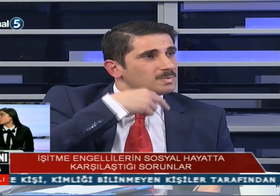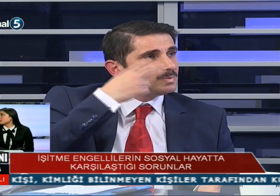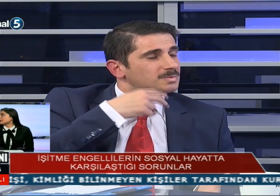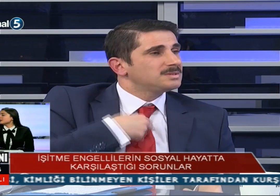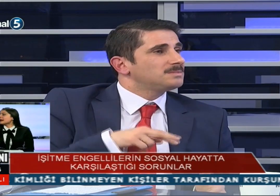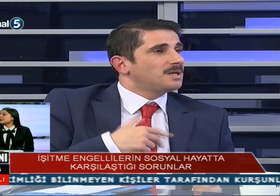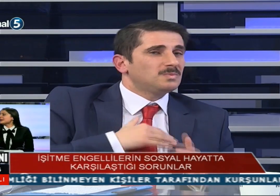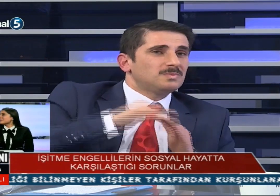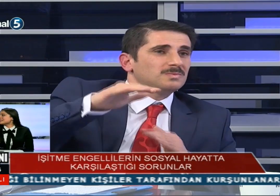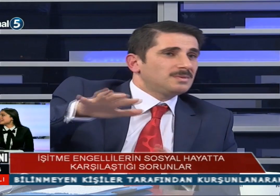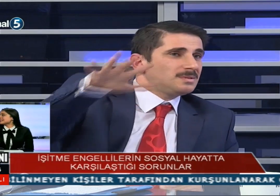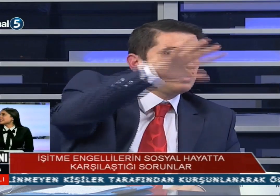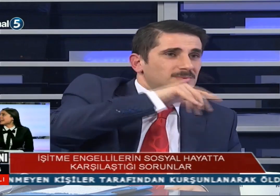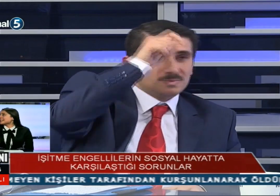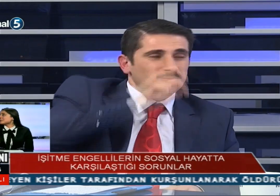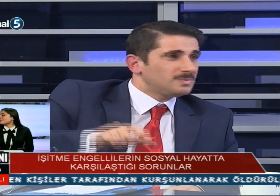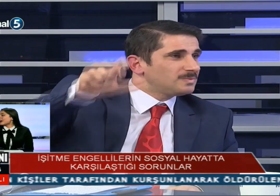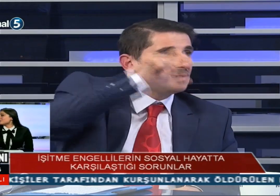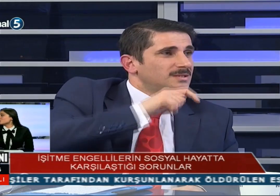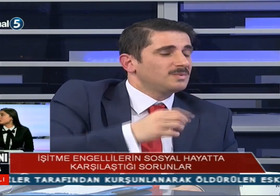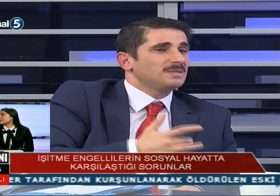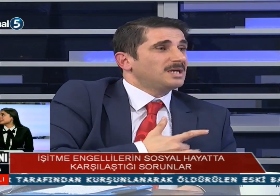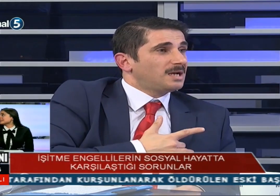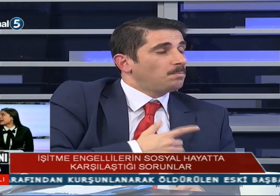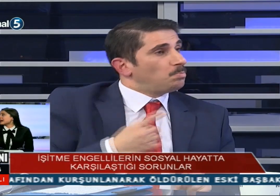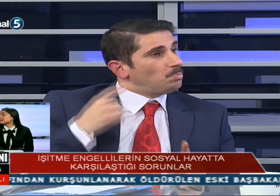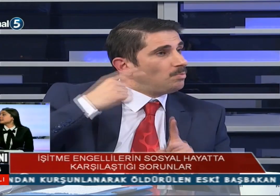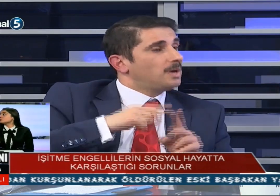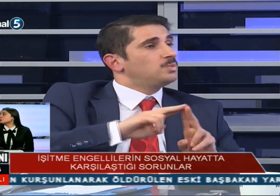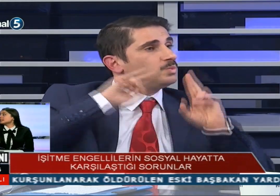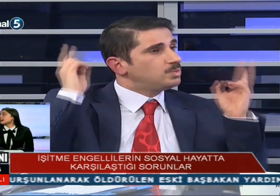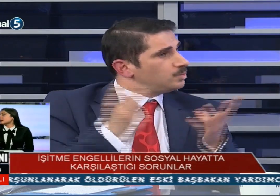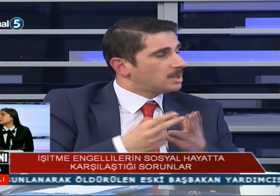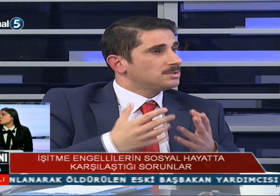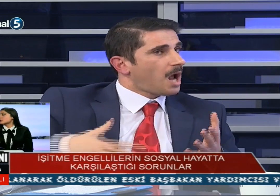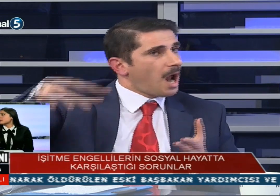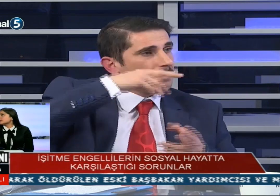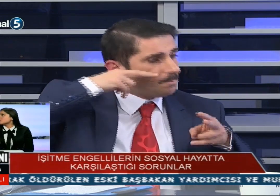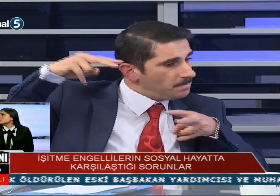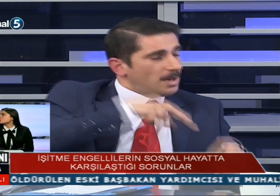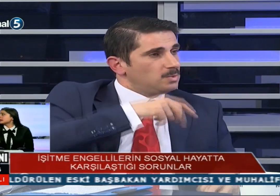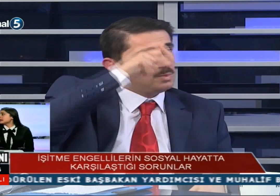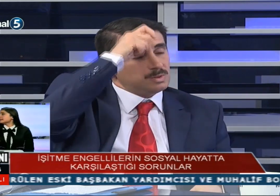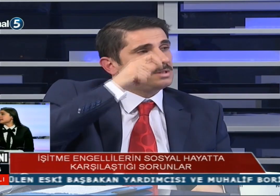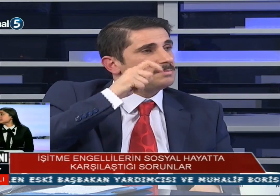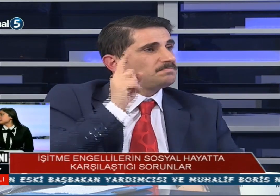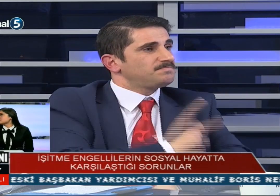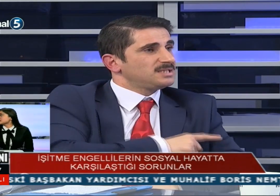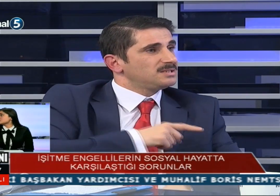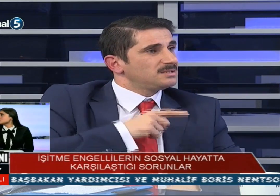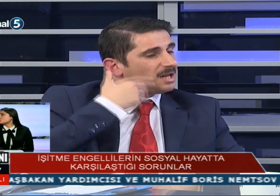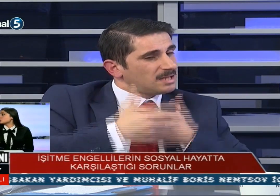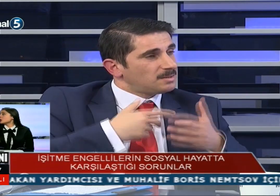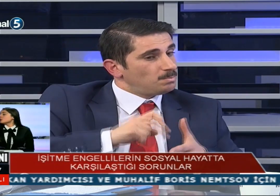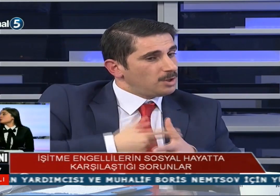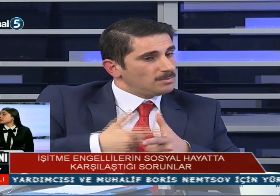altında olabiliyor? Yani bizlerin eğitimin vermiş olduğu eksiklikten kaynaklı bunu idrak edemiyoruz, anlayamıyoruz, derinine inmek